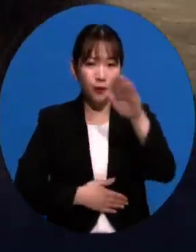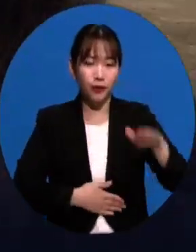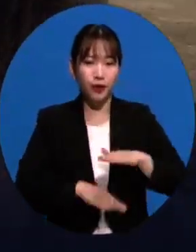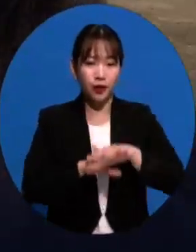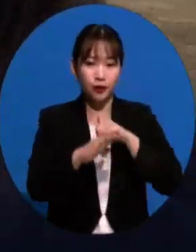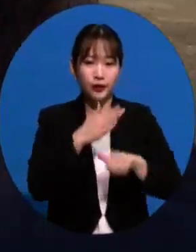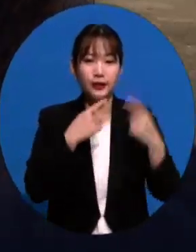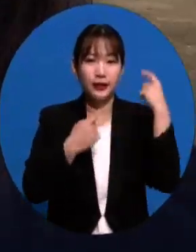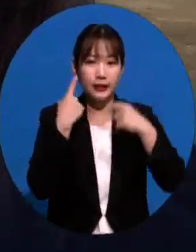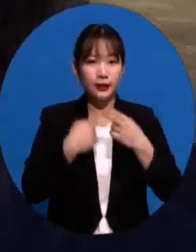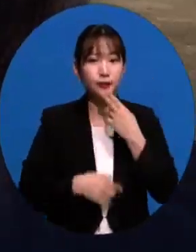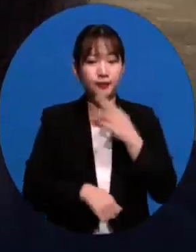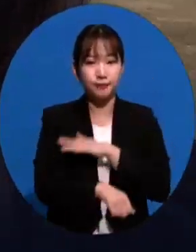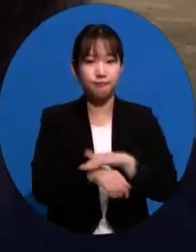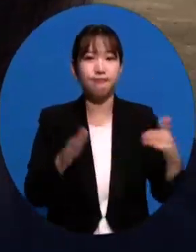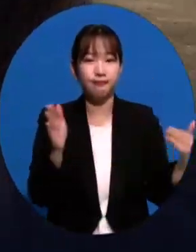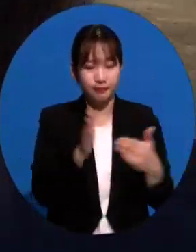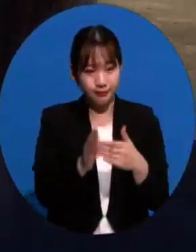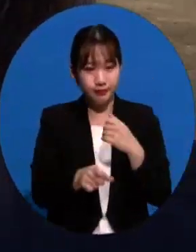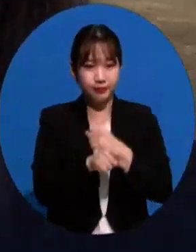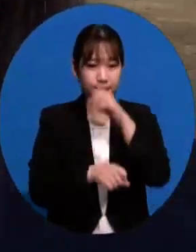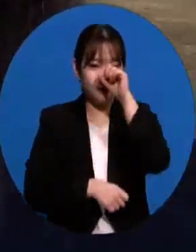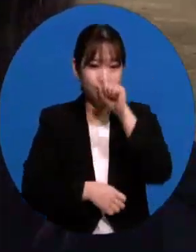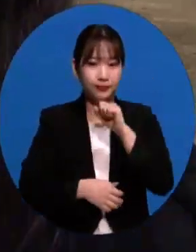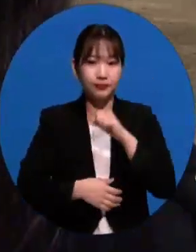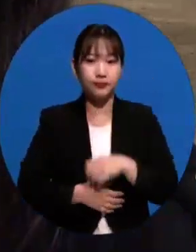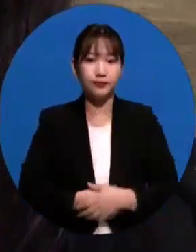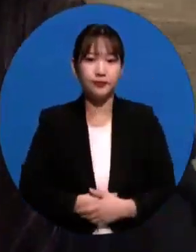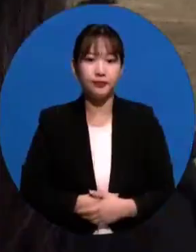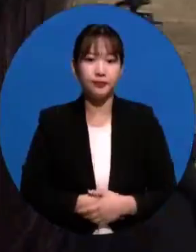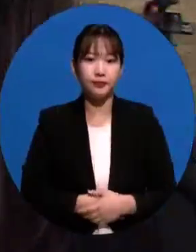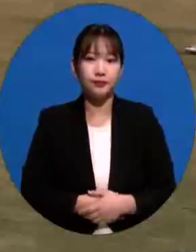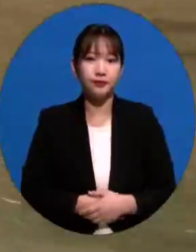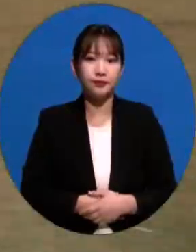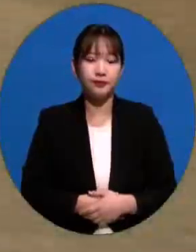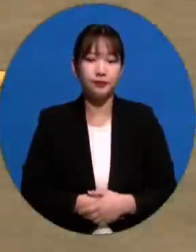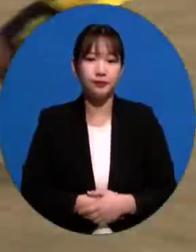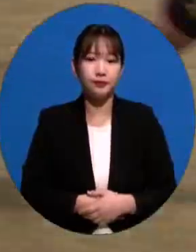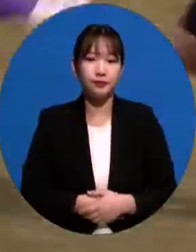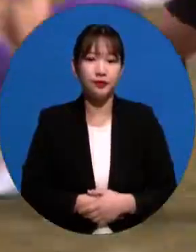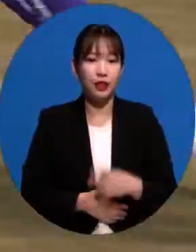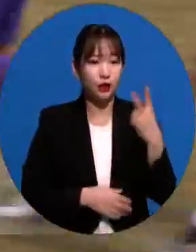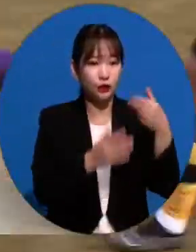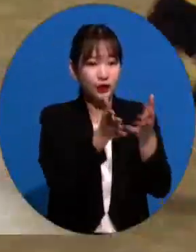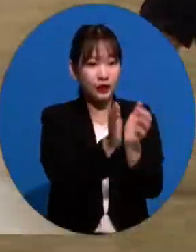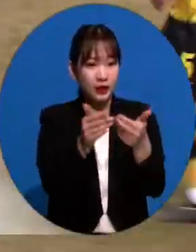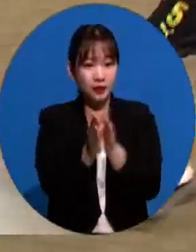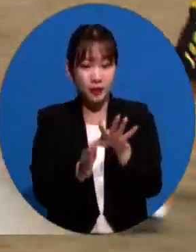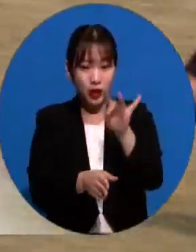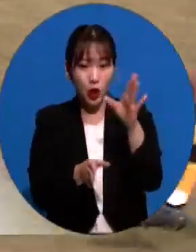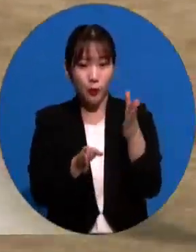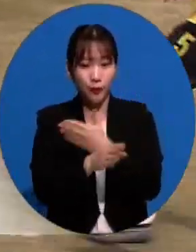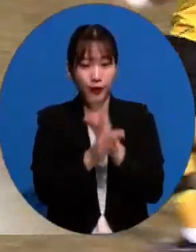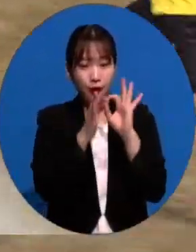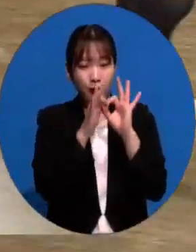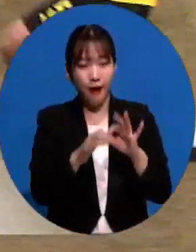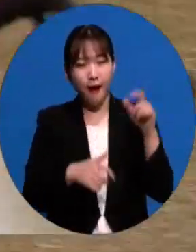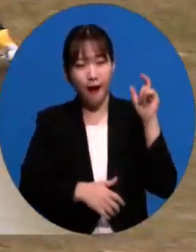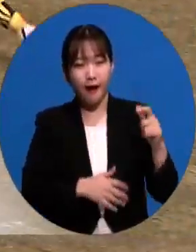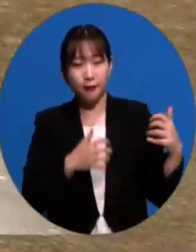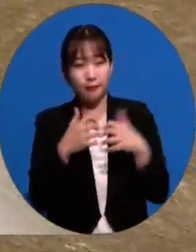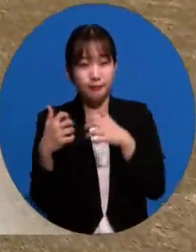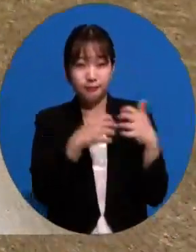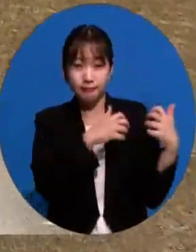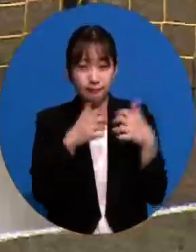선수들이 부상 없이 잘 마무리했으면 좋겠습니다. 양 팀은 전반부터 시종일관 강하게